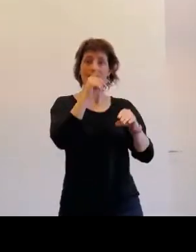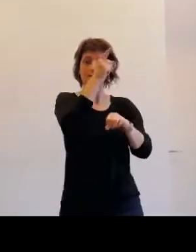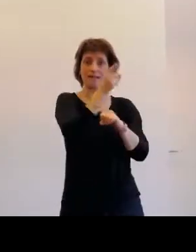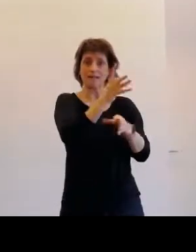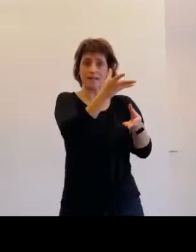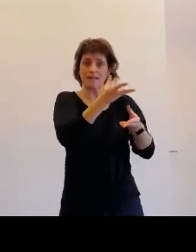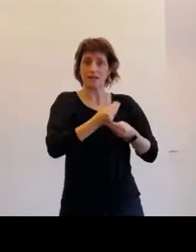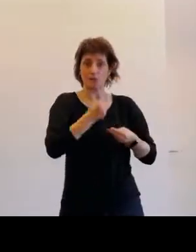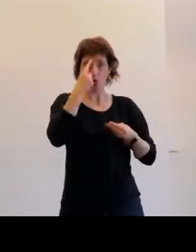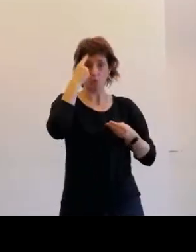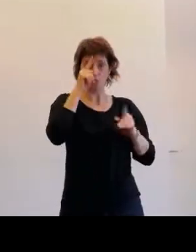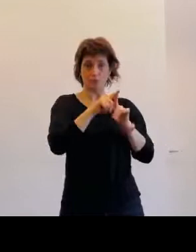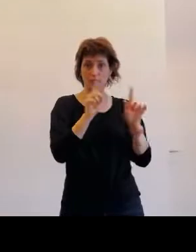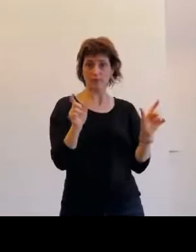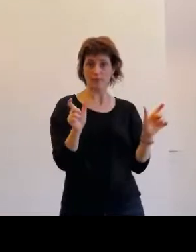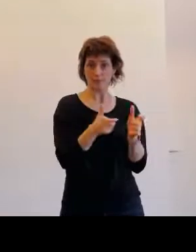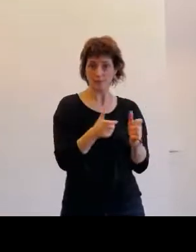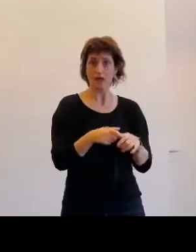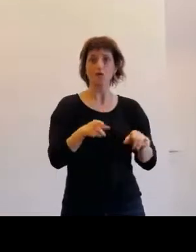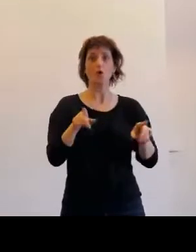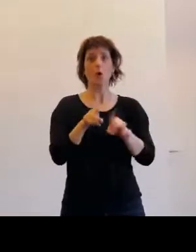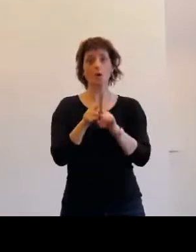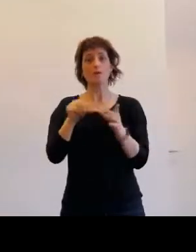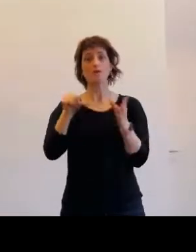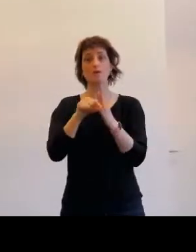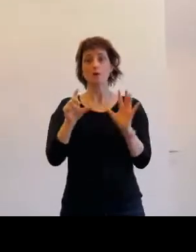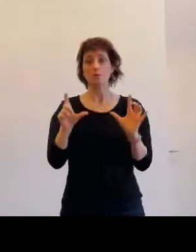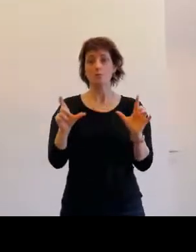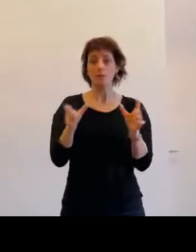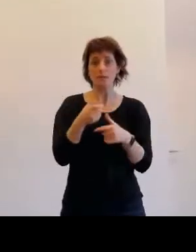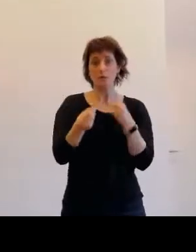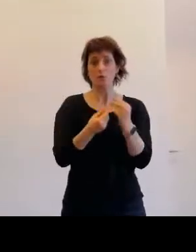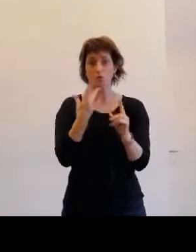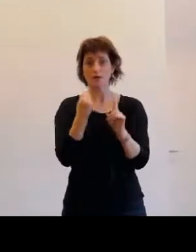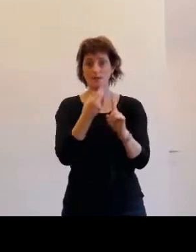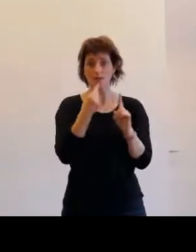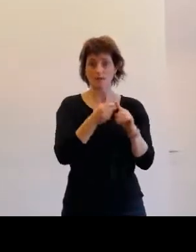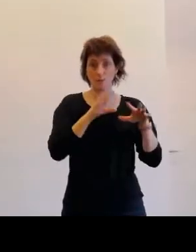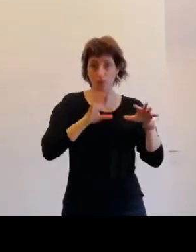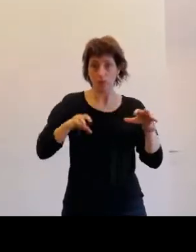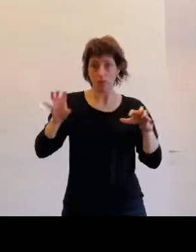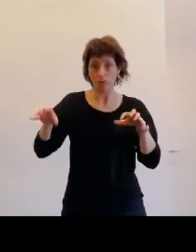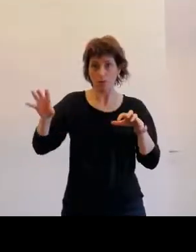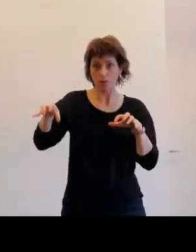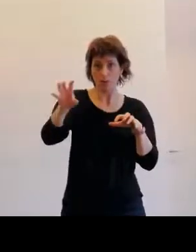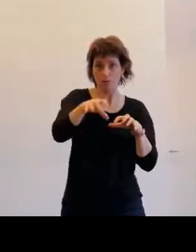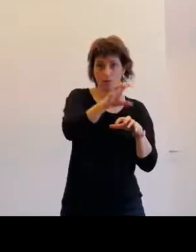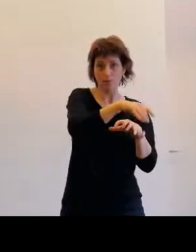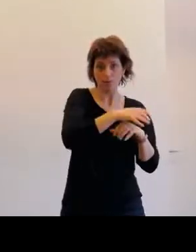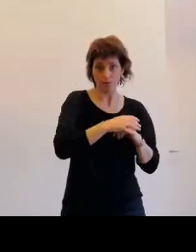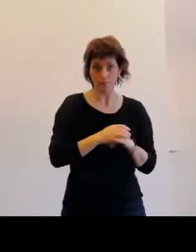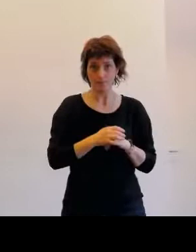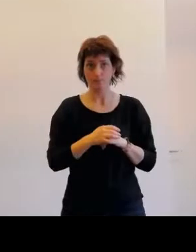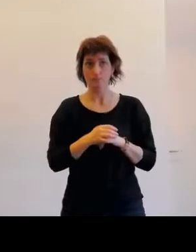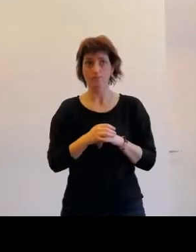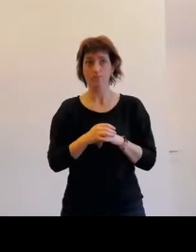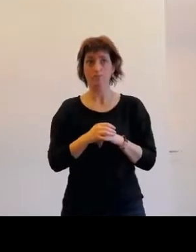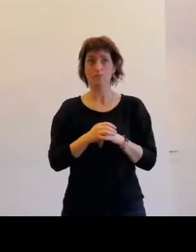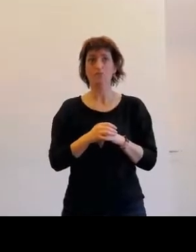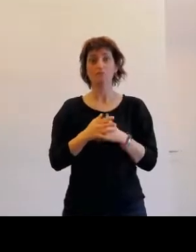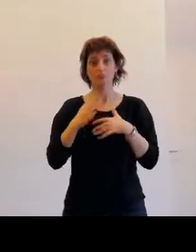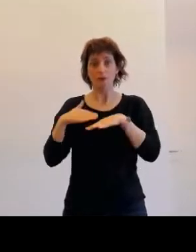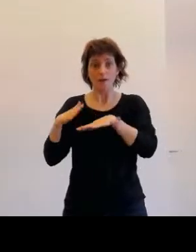dépistage, les centres de dépistage et de vaccination qui sont présents sur tout le territoire du Grand Nancy. Je voudrais aussi attirer votre attention